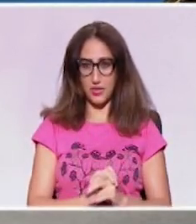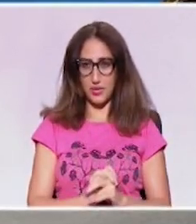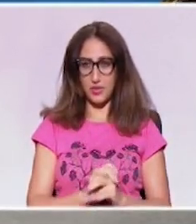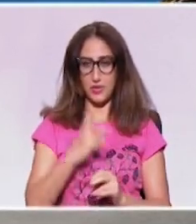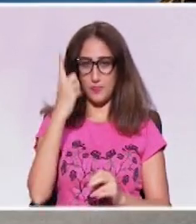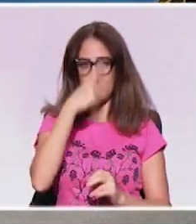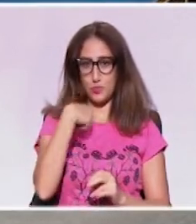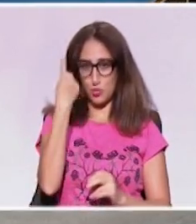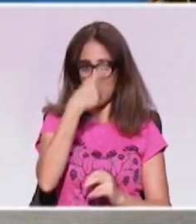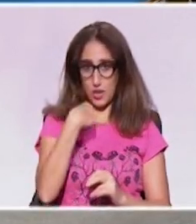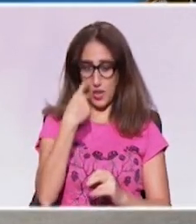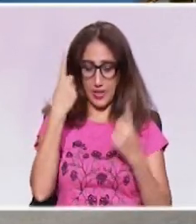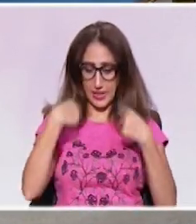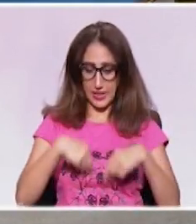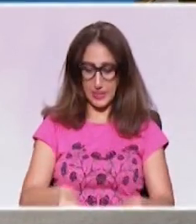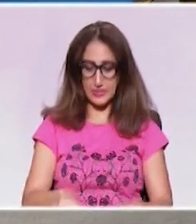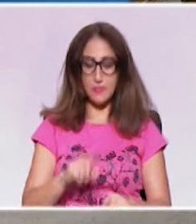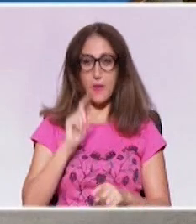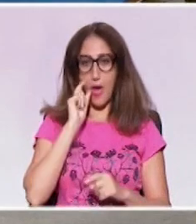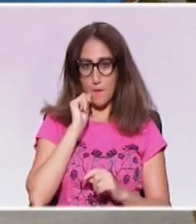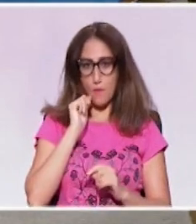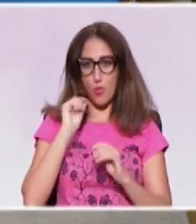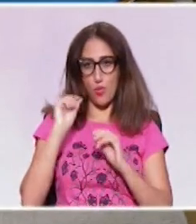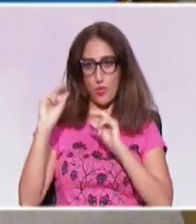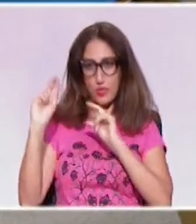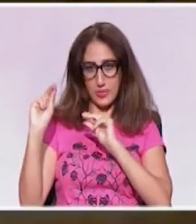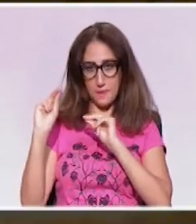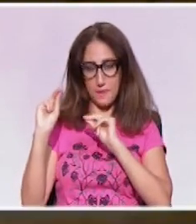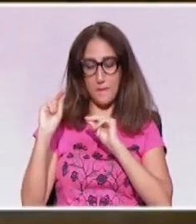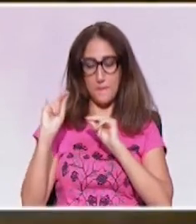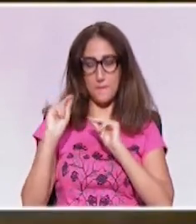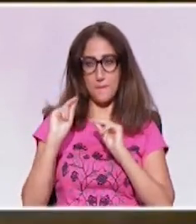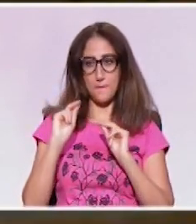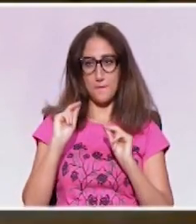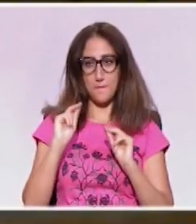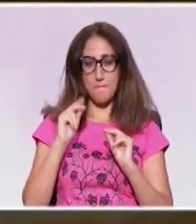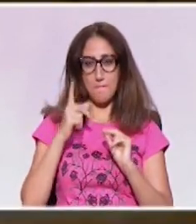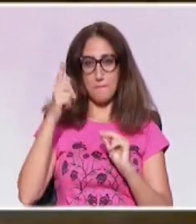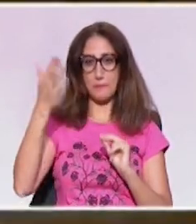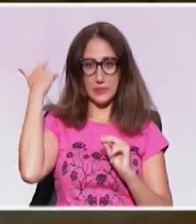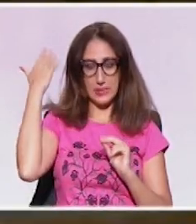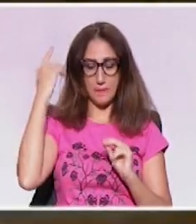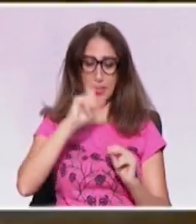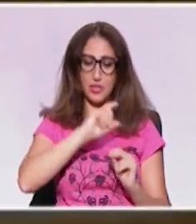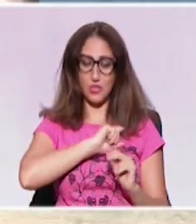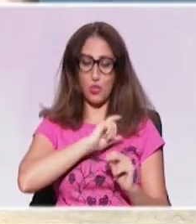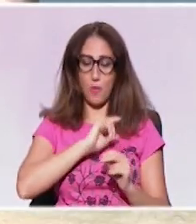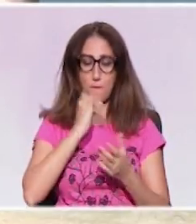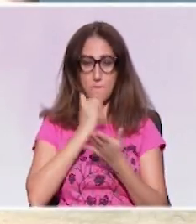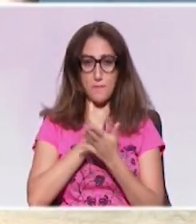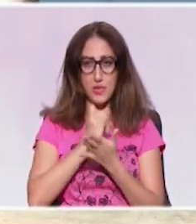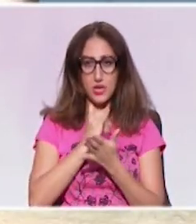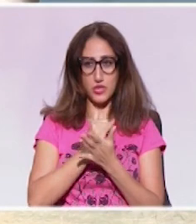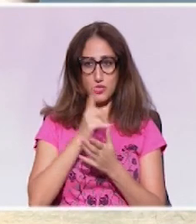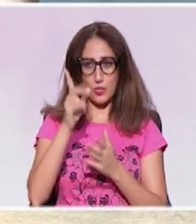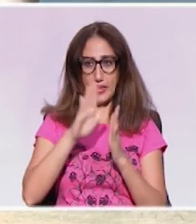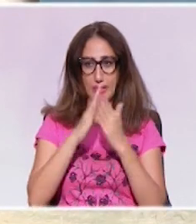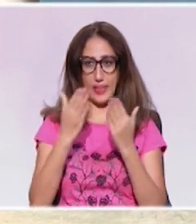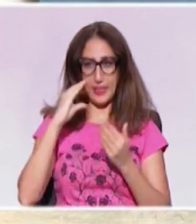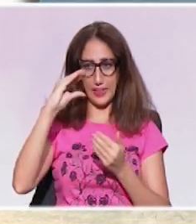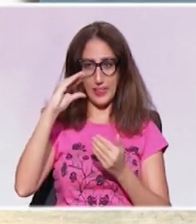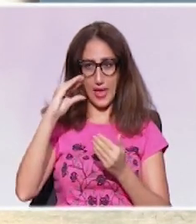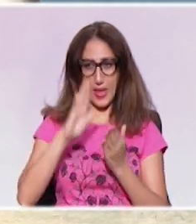شكلا وجسمانيا اعتقد اه طبعا. لا بابا كان طبعا من نجوم الحركه الطلابيه، انا عارف ده كويس، في السبعينات وليه كتابين من